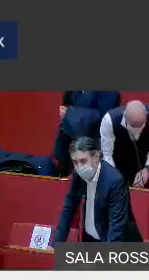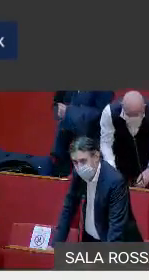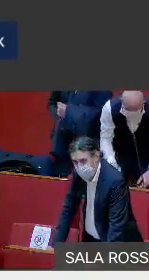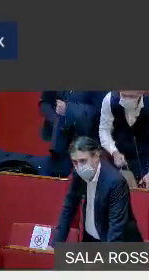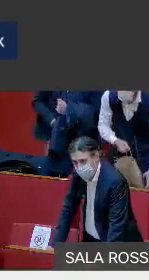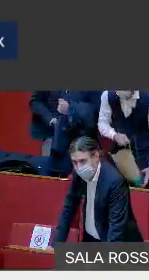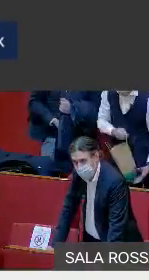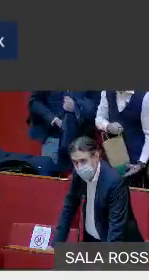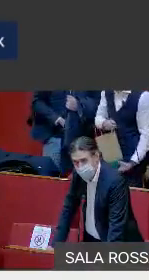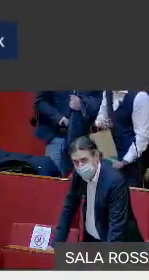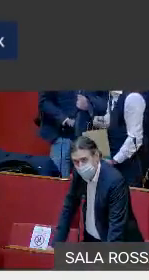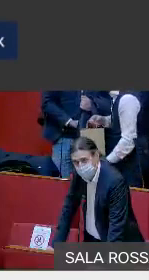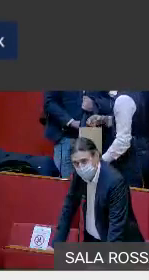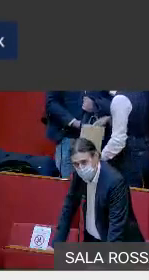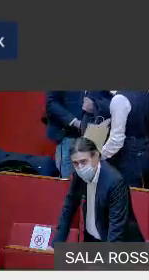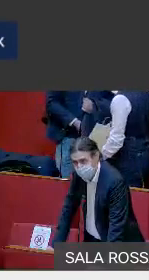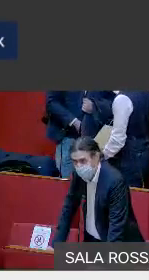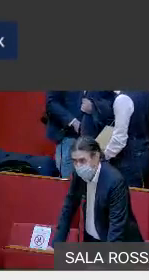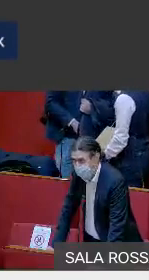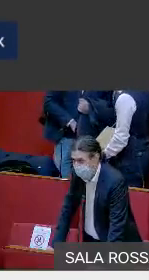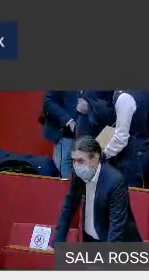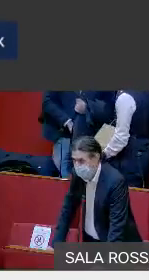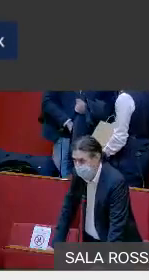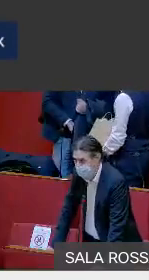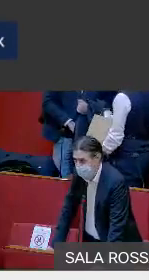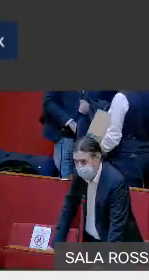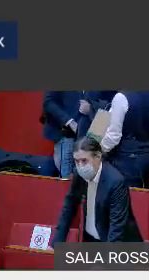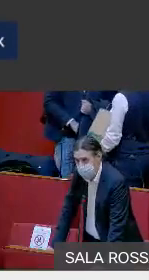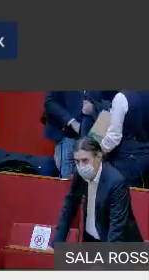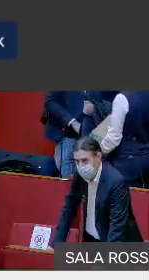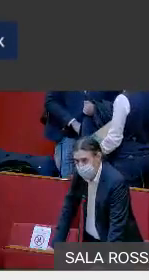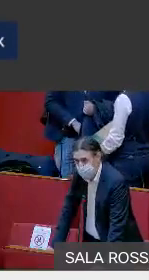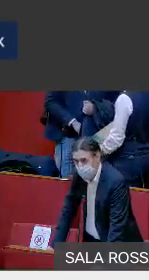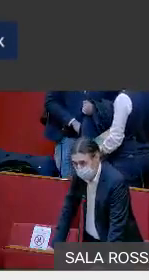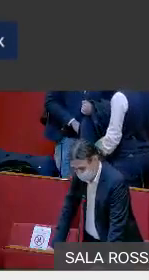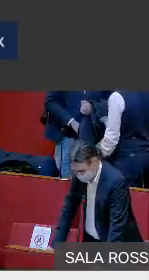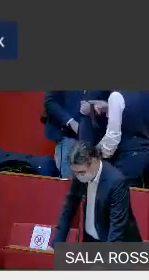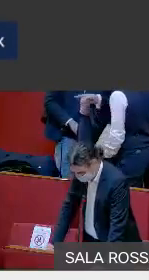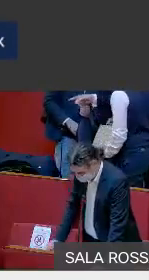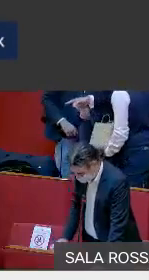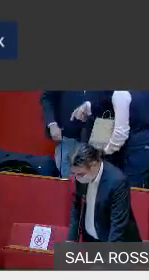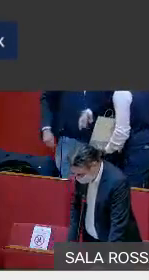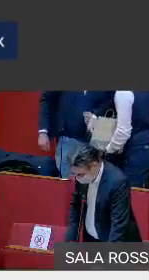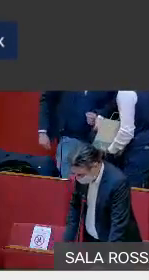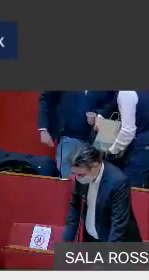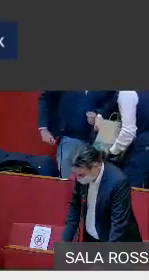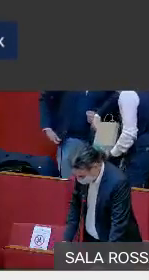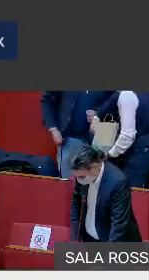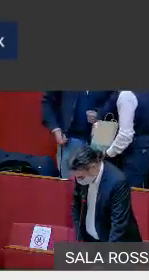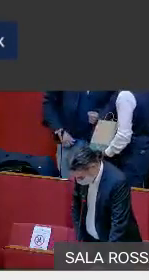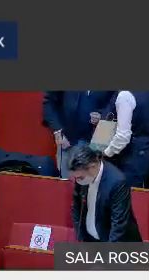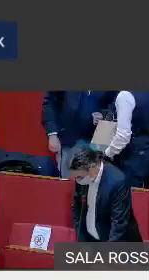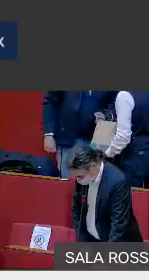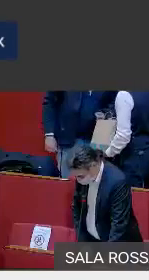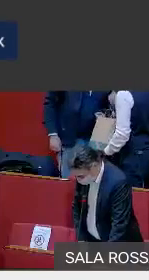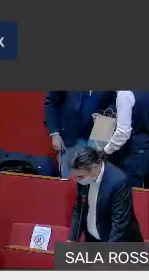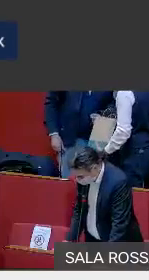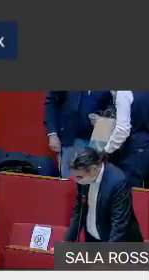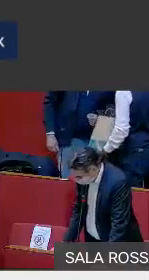di questa città e spesso la parte dall aeroporto è assolutamente trascurata nell'ultima commissione con